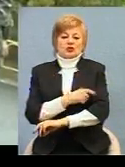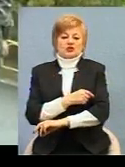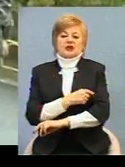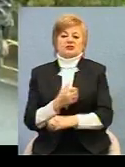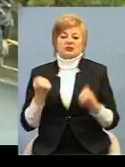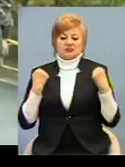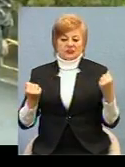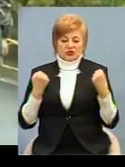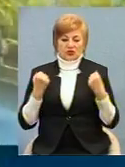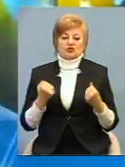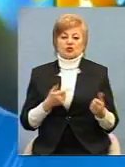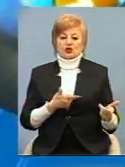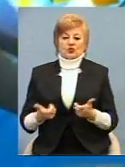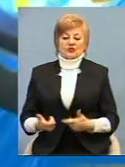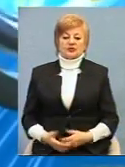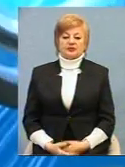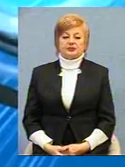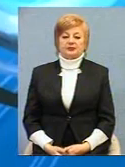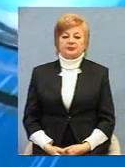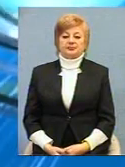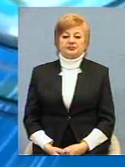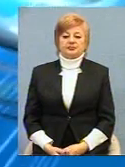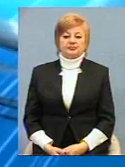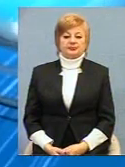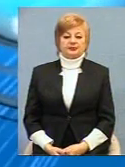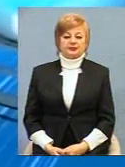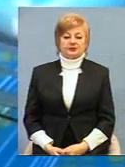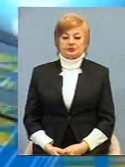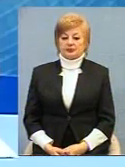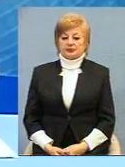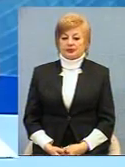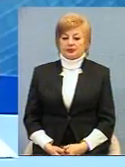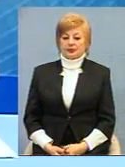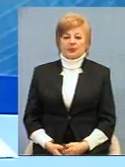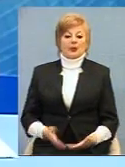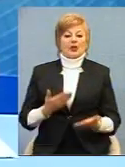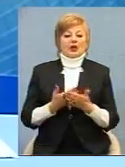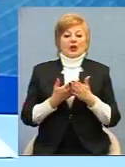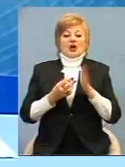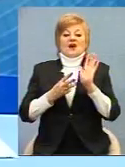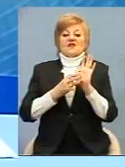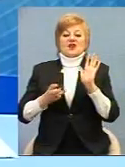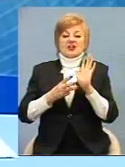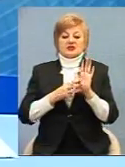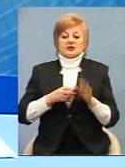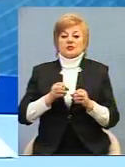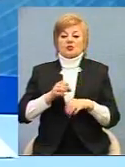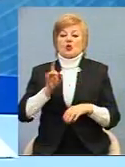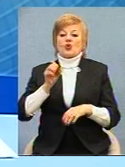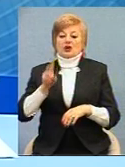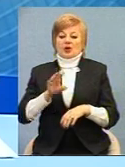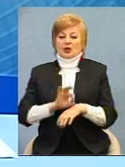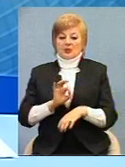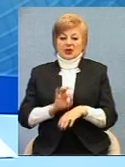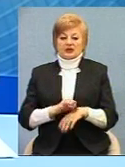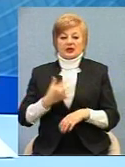та військову підготовку. Близько 800 тисяч онкохворих, 50